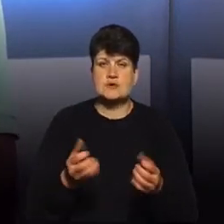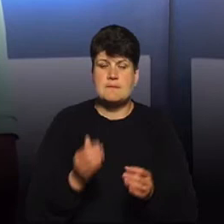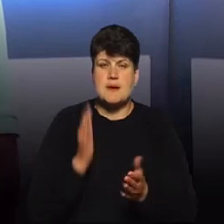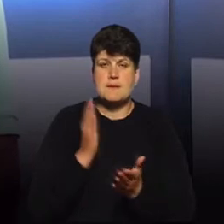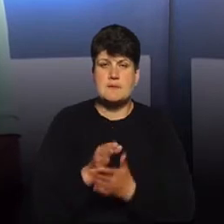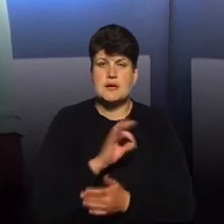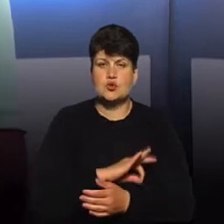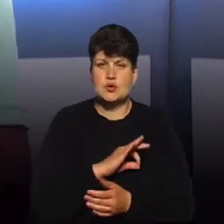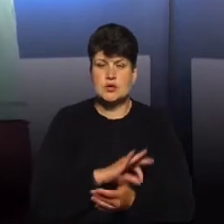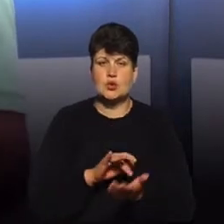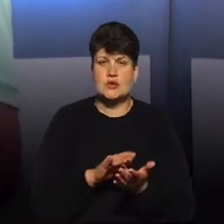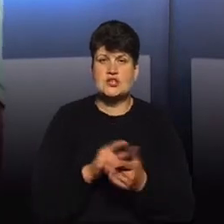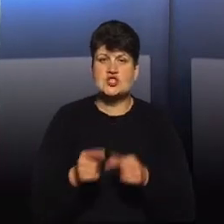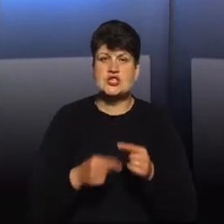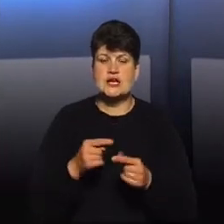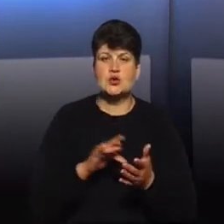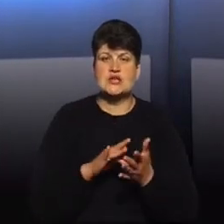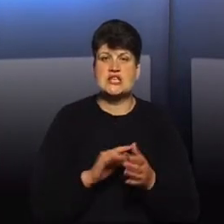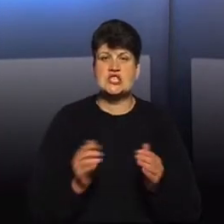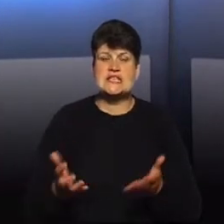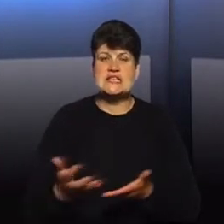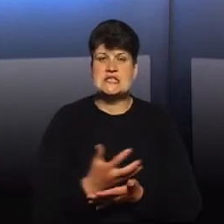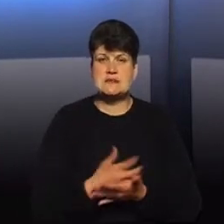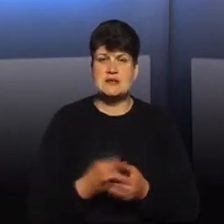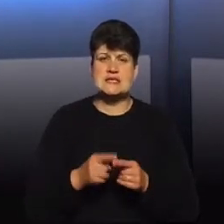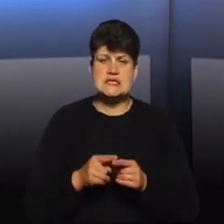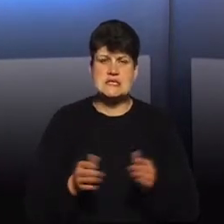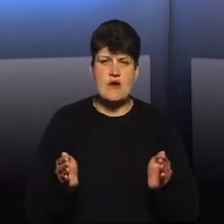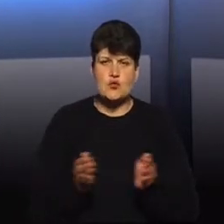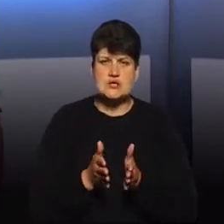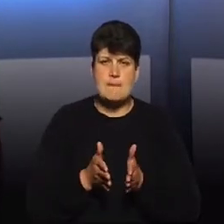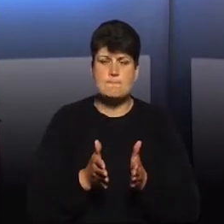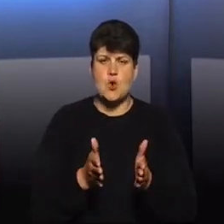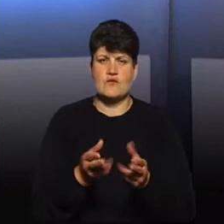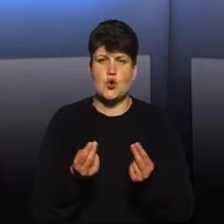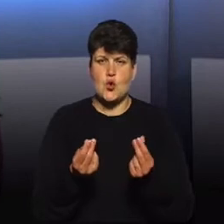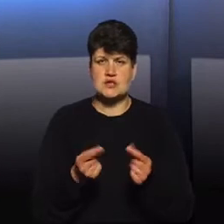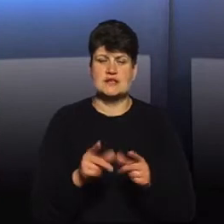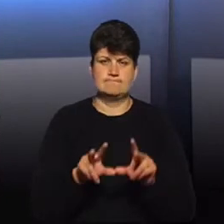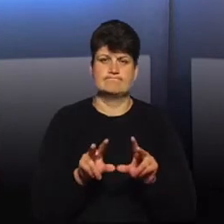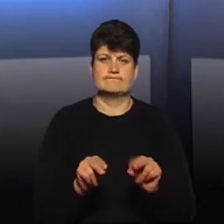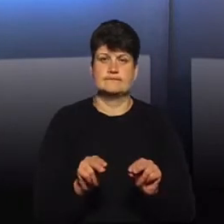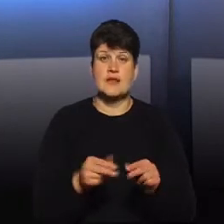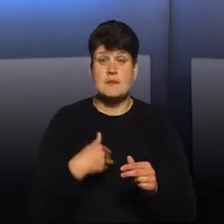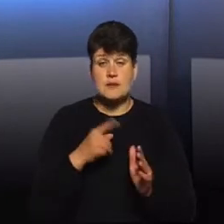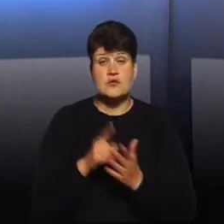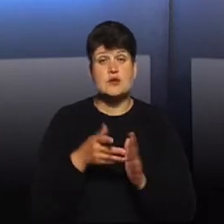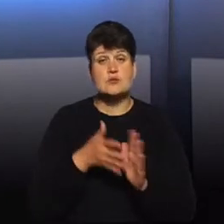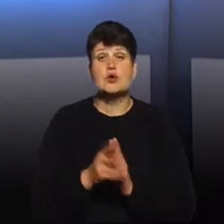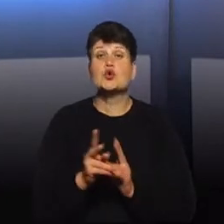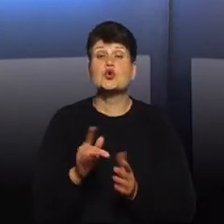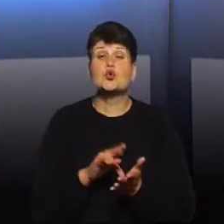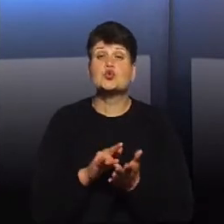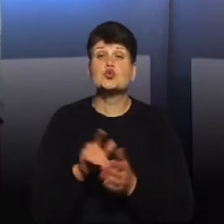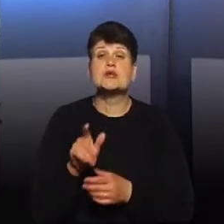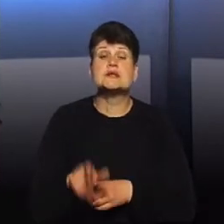через туристичний збір. Це вузький профіль коштів, і він гарантований. Але ми повинні розуміти, хто такий турист? Це людина, яка приїхала